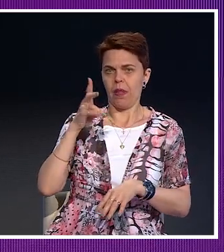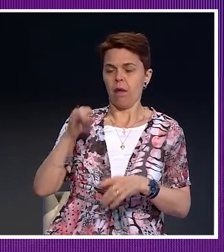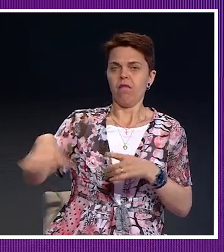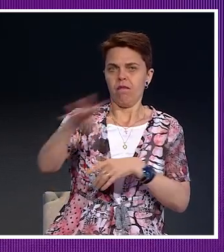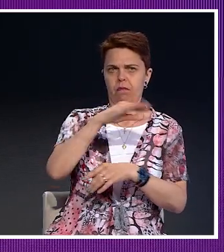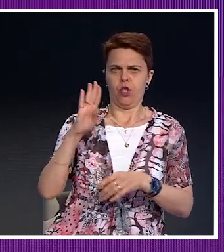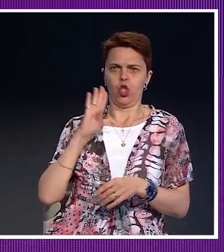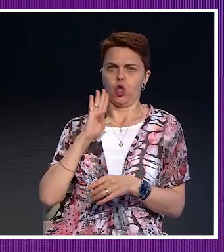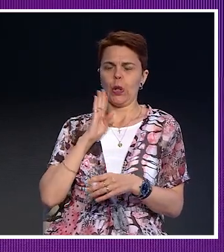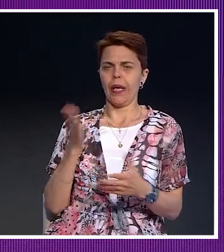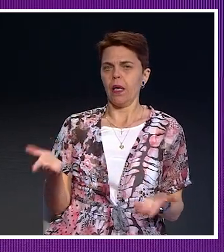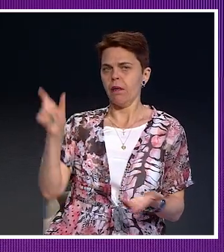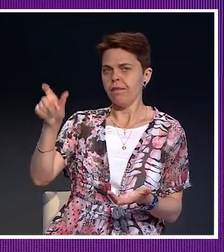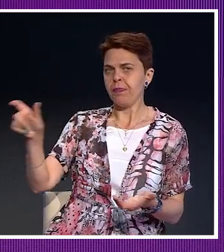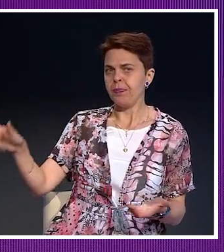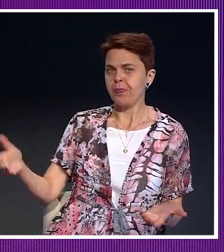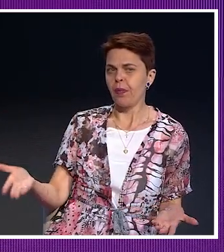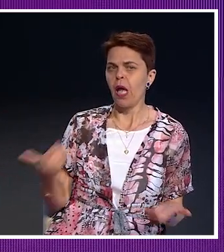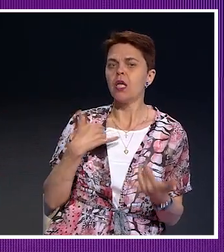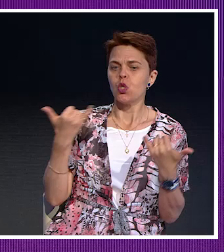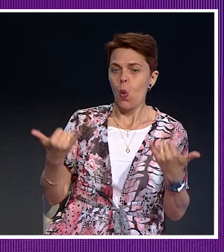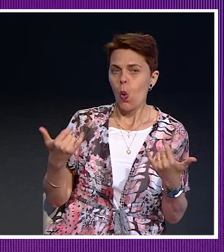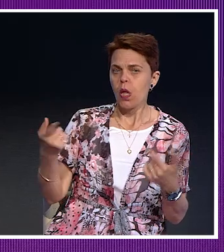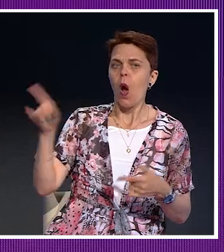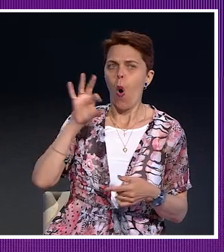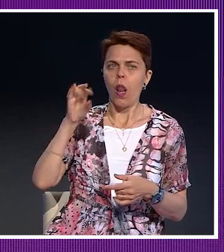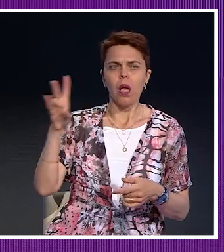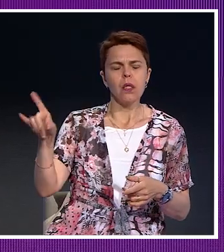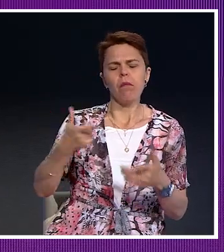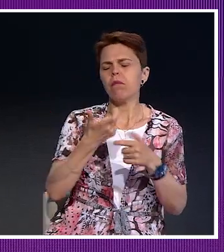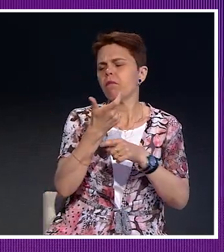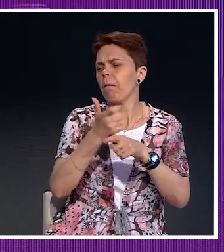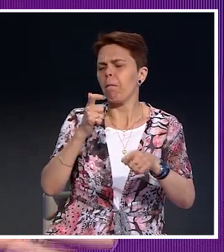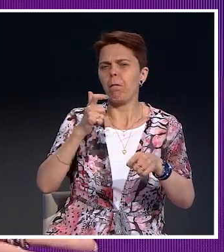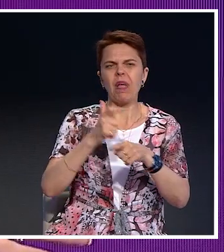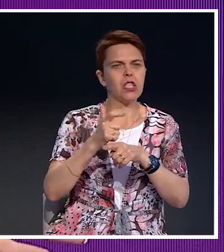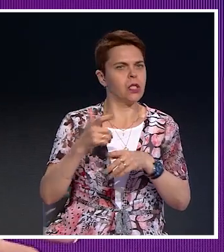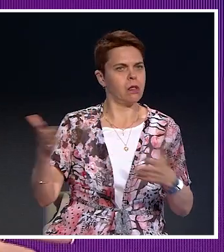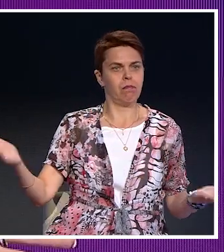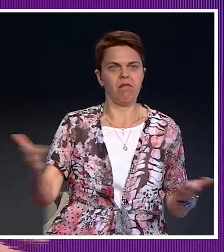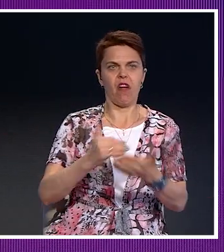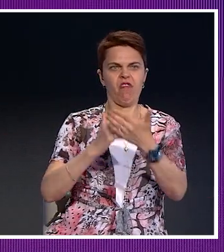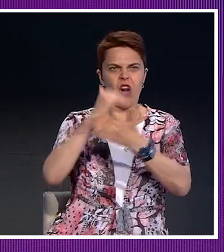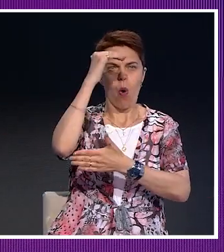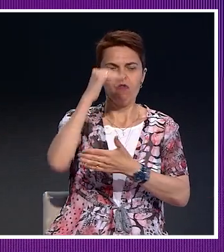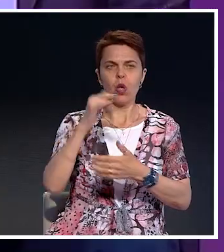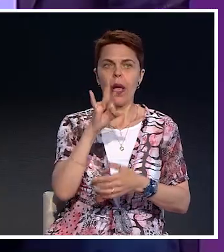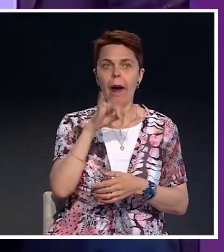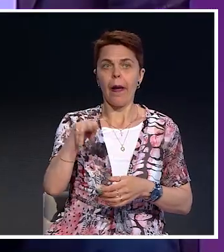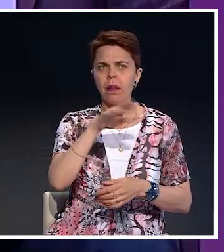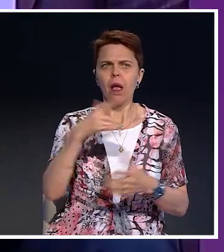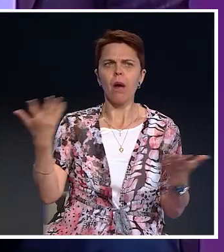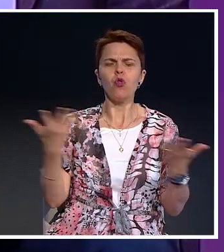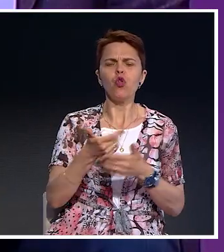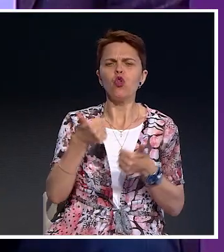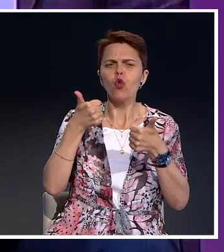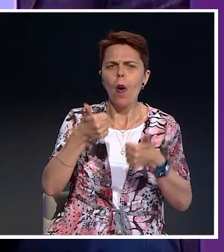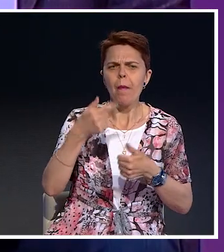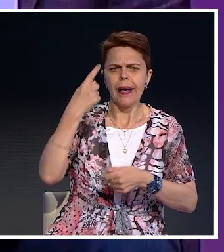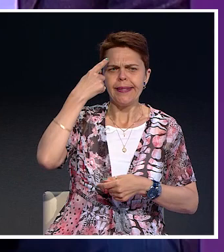були жінки. Сьогодні я вважаю, що Олена найбільш професійна людина в президії Верховної Ради, яка дуже добре